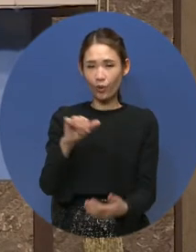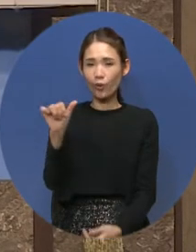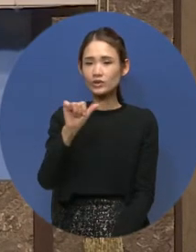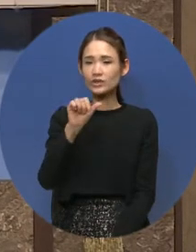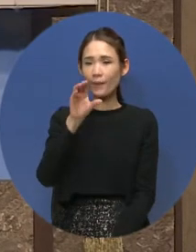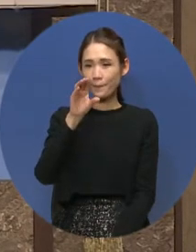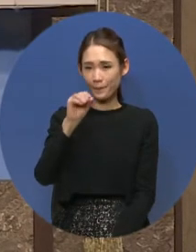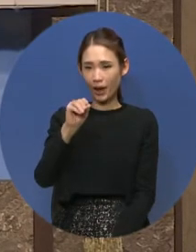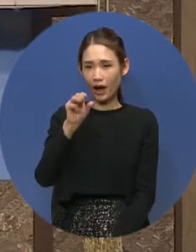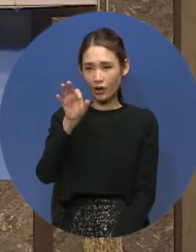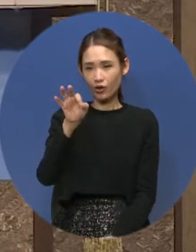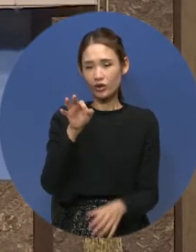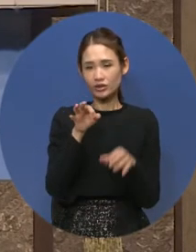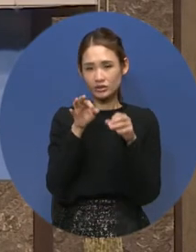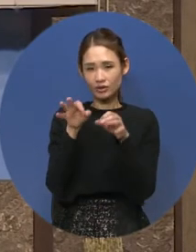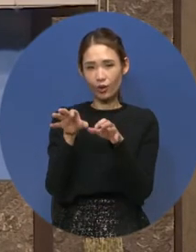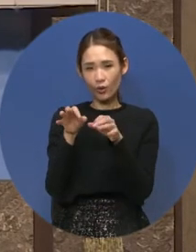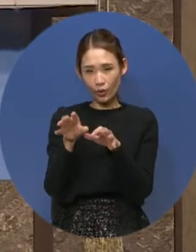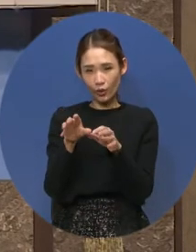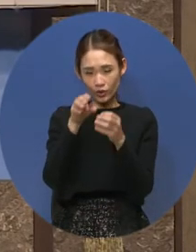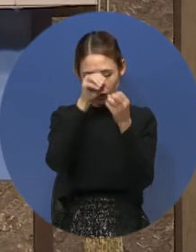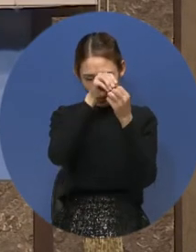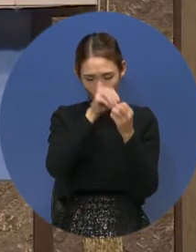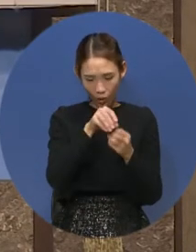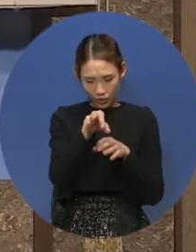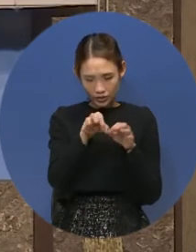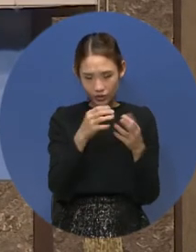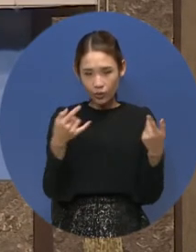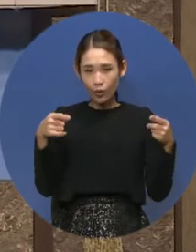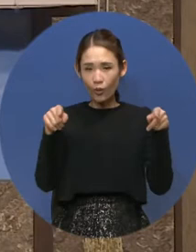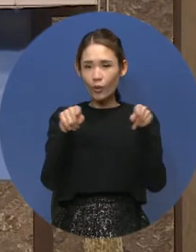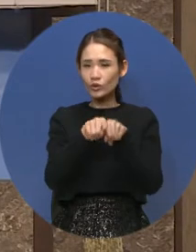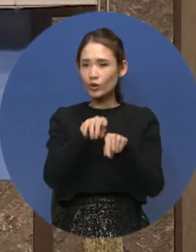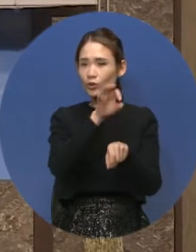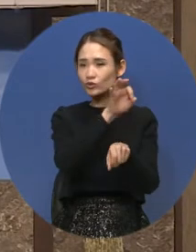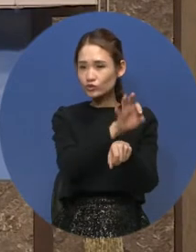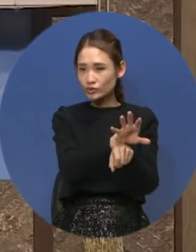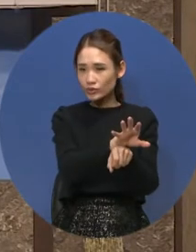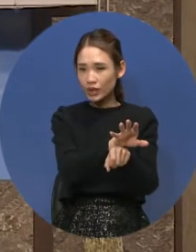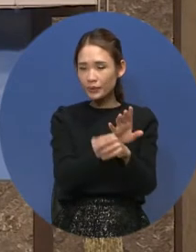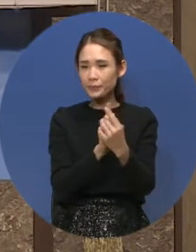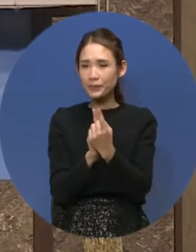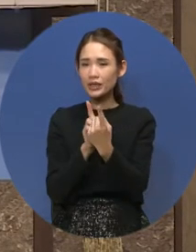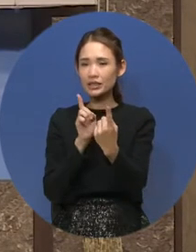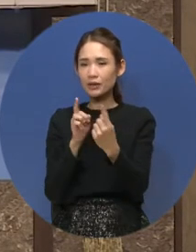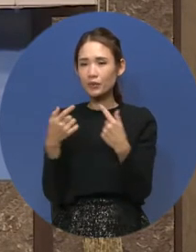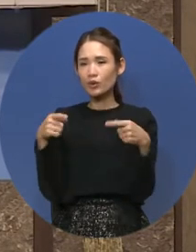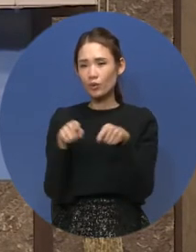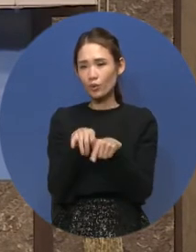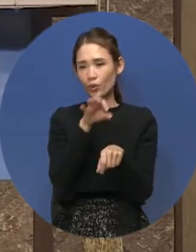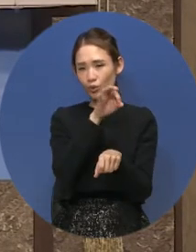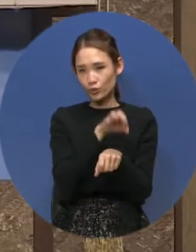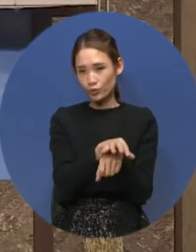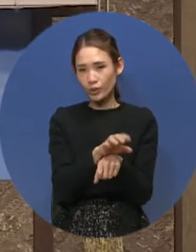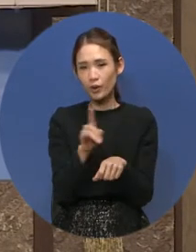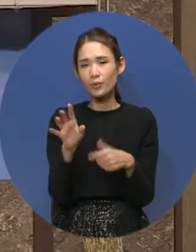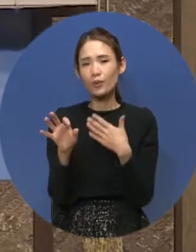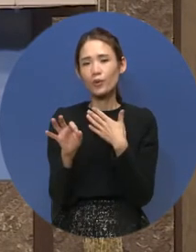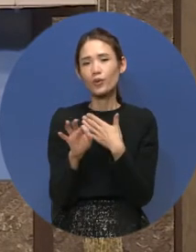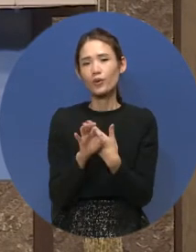정도의 그 전통시장 공동구매, 비대면 공동구매를 했습니다. 이게 뭐냐면 구민분들이